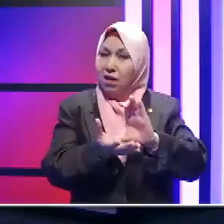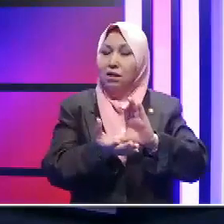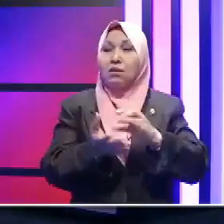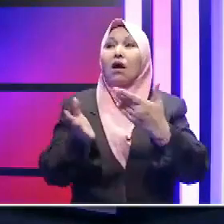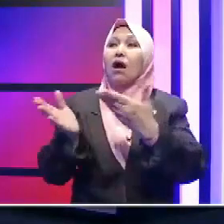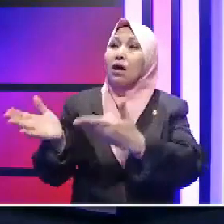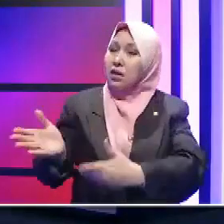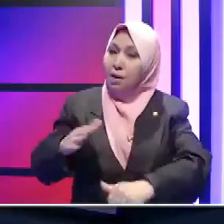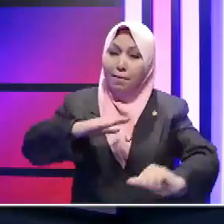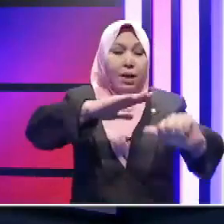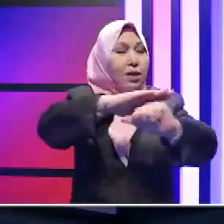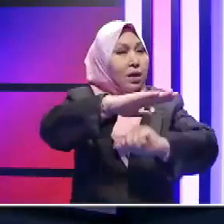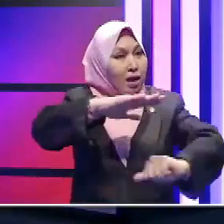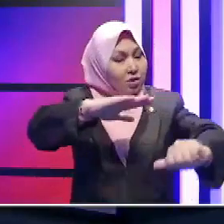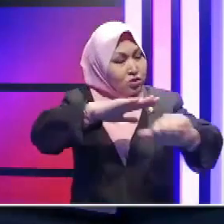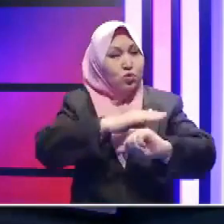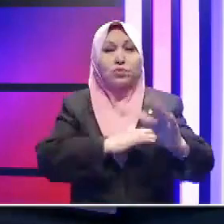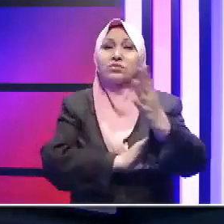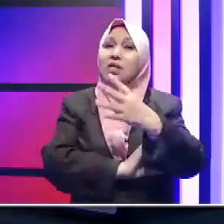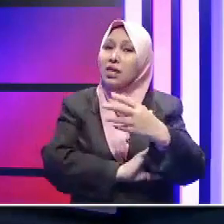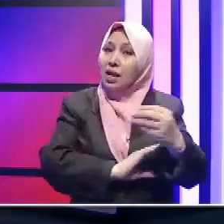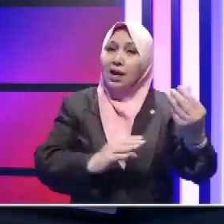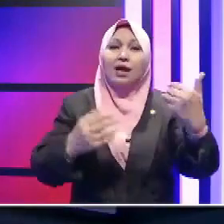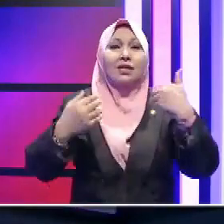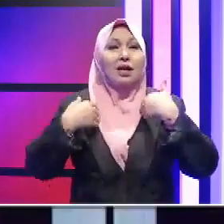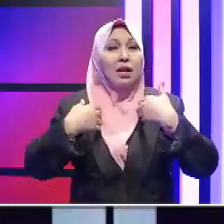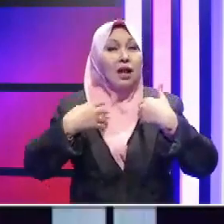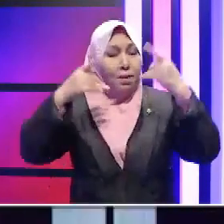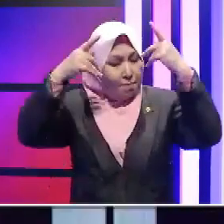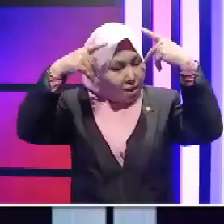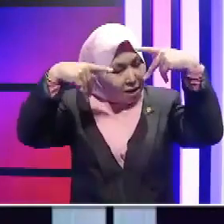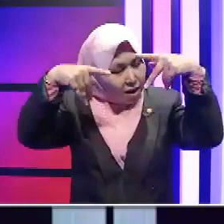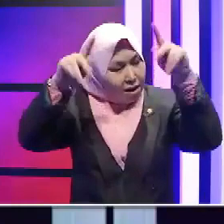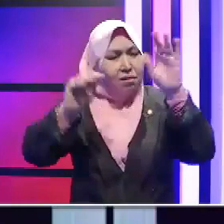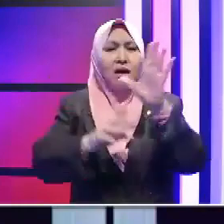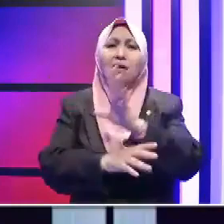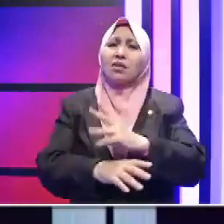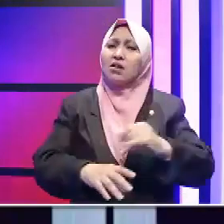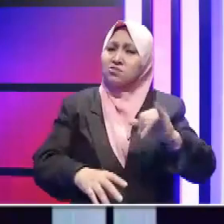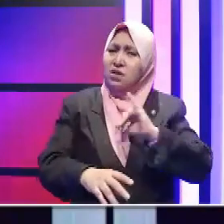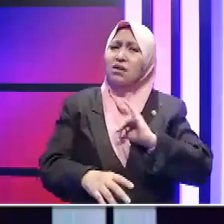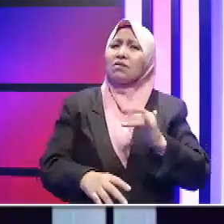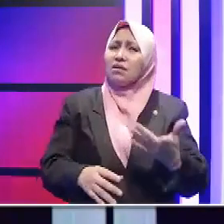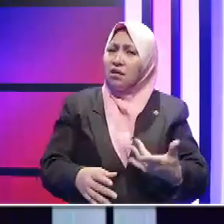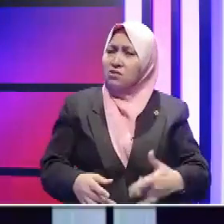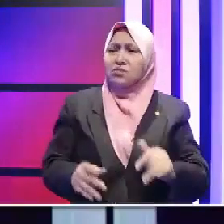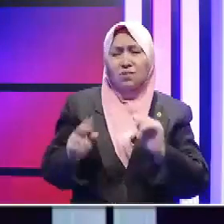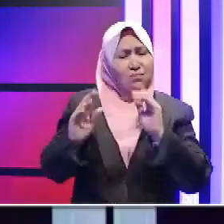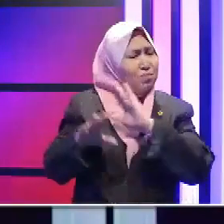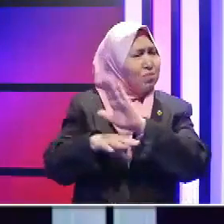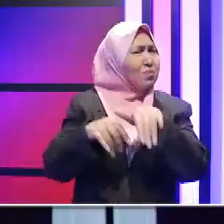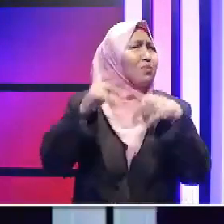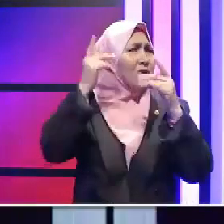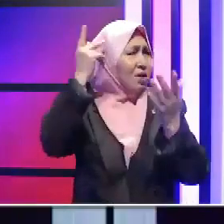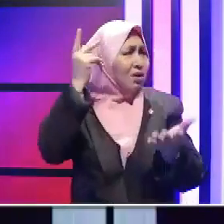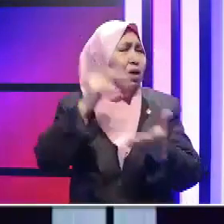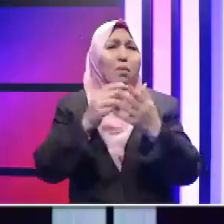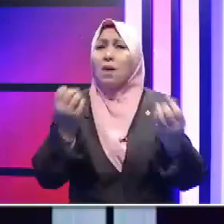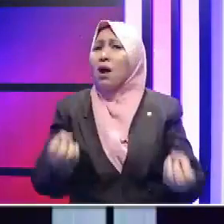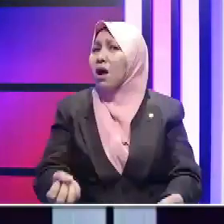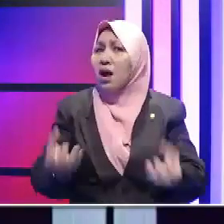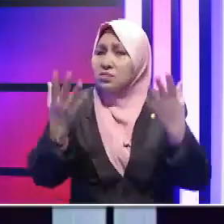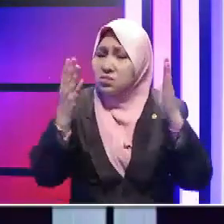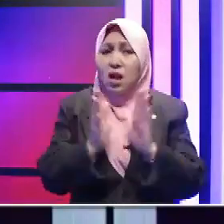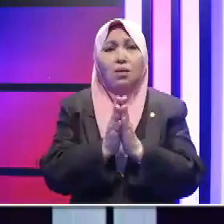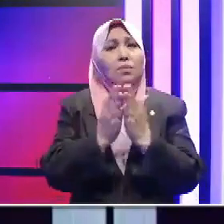merupakan juga pengasas dan juga adalah pengarah juga malah saiki kusuo saiki red handphone kenal dan warnanya banyak buku